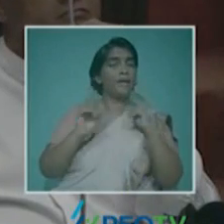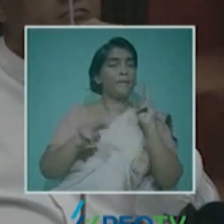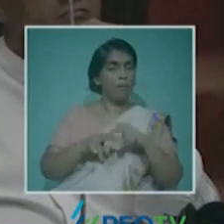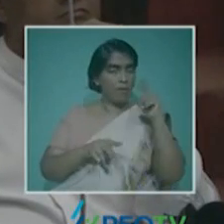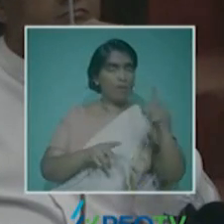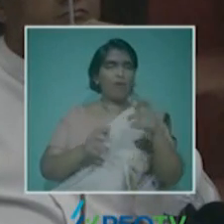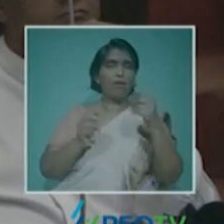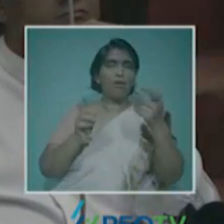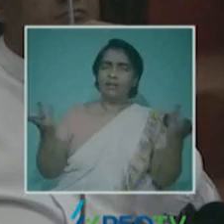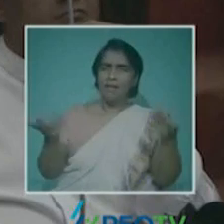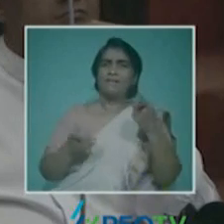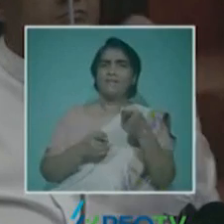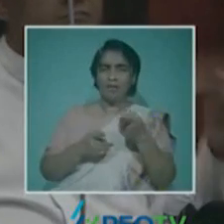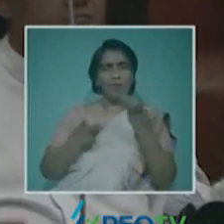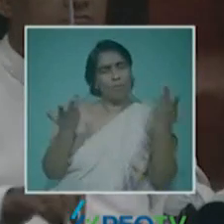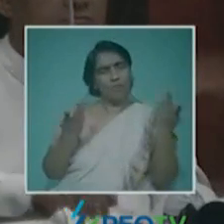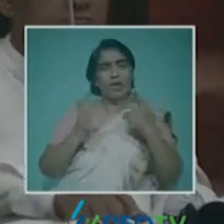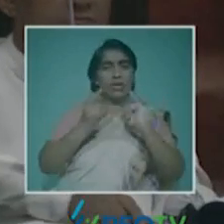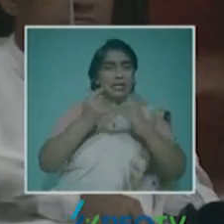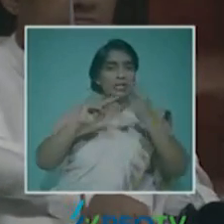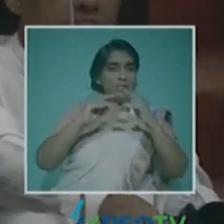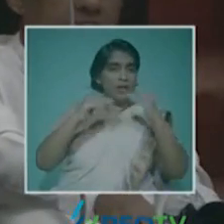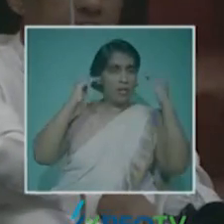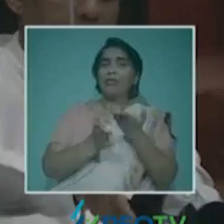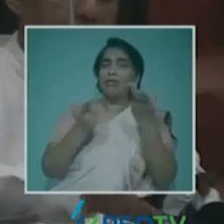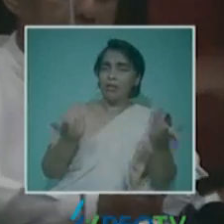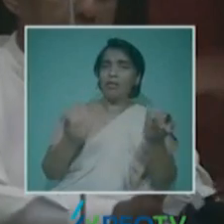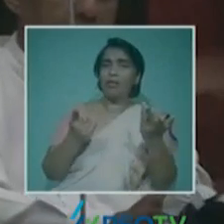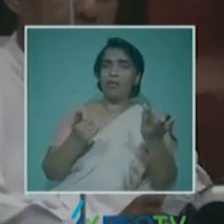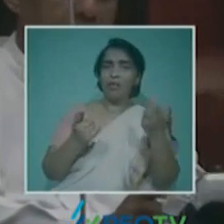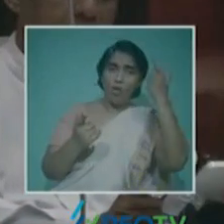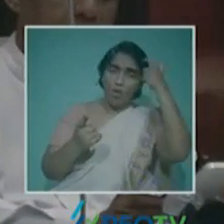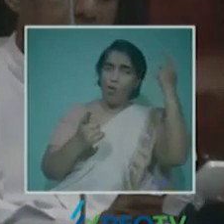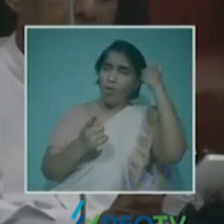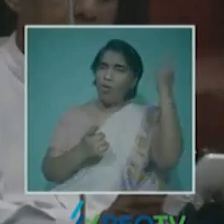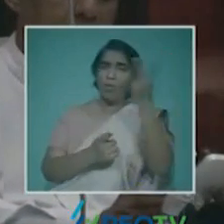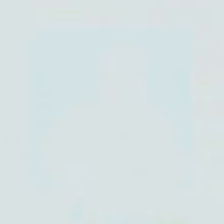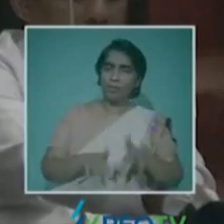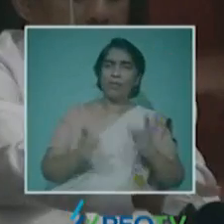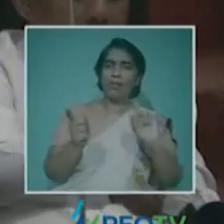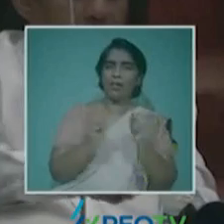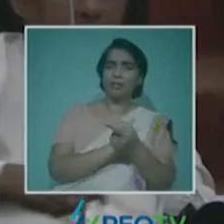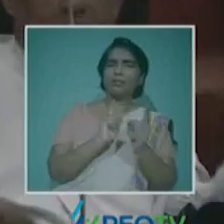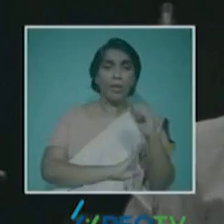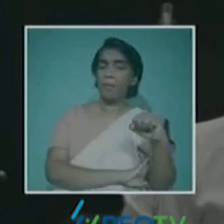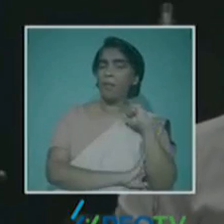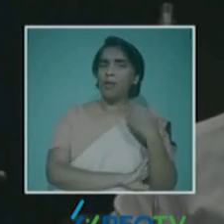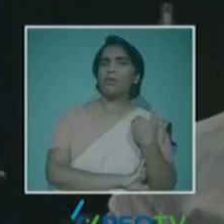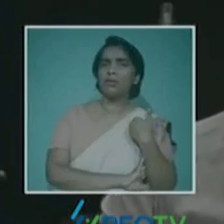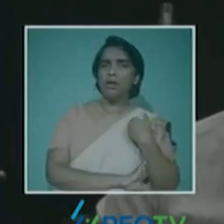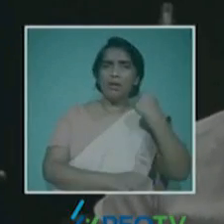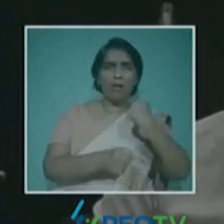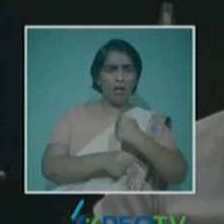එක්ක මොකක් හරි එකඟතාවයක් තියනවානේ. මොකක් හරි ස්ටාෆ් ලෙවල් ඇග්‍රීමන්ට් එකක් හරි තියලා අඩු ගාණේක ඔලු ගෙඩි දෙක අතර හරි එකඟතාවයක් තියෙනවානේ. ඇයි මේක හංගන්නේ?